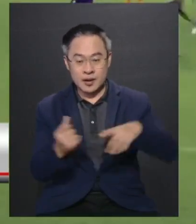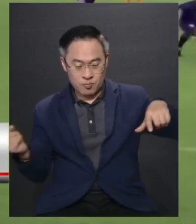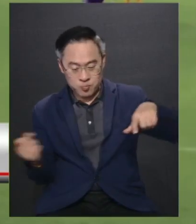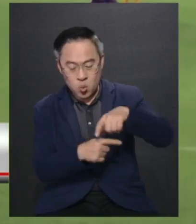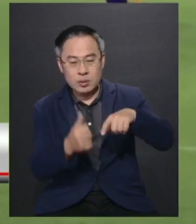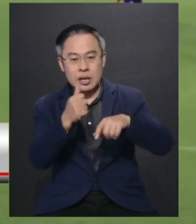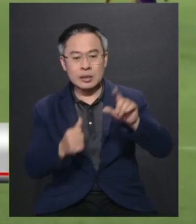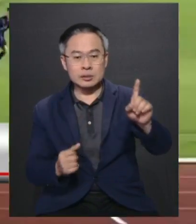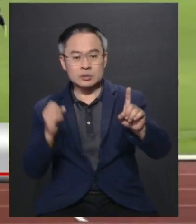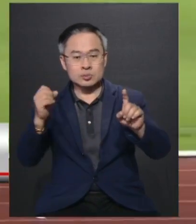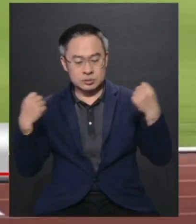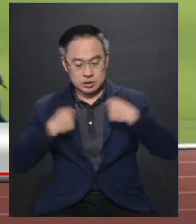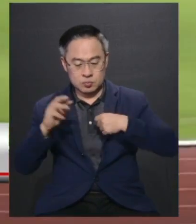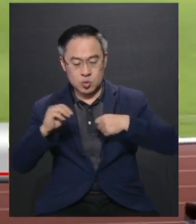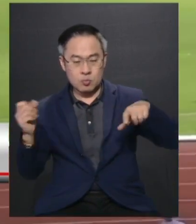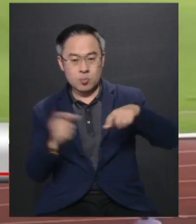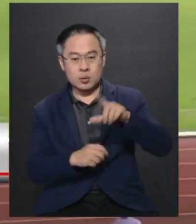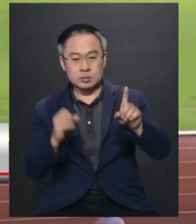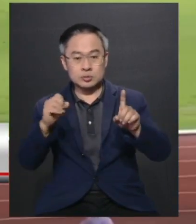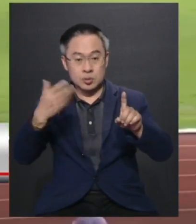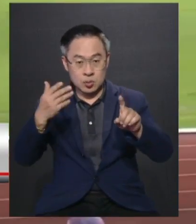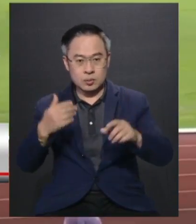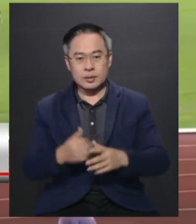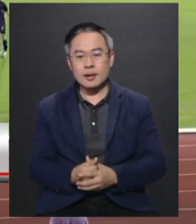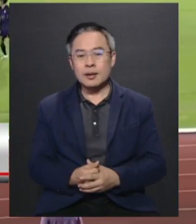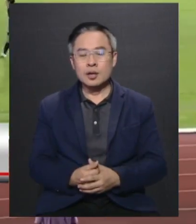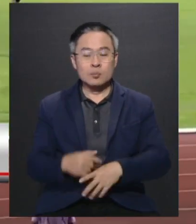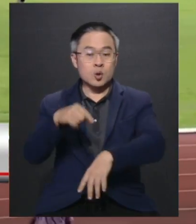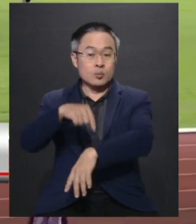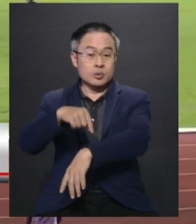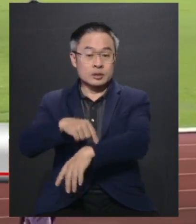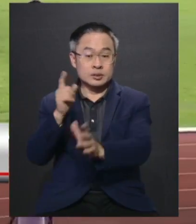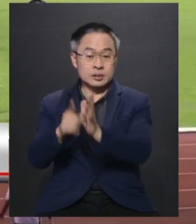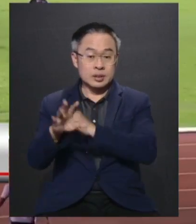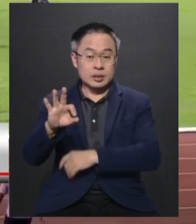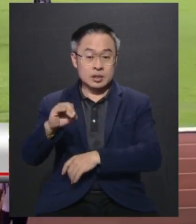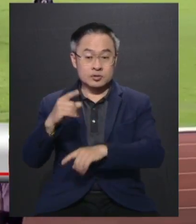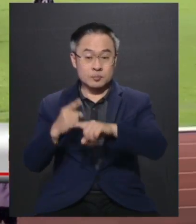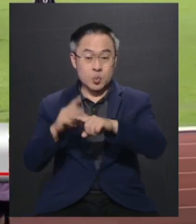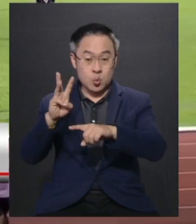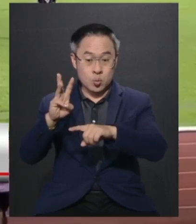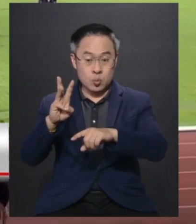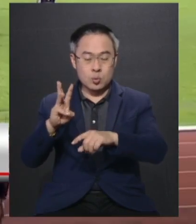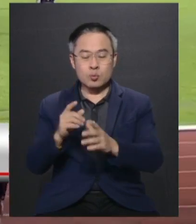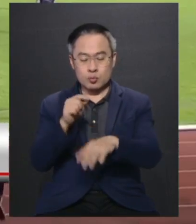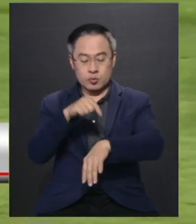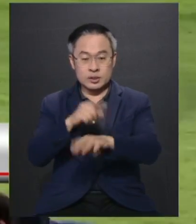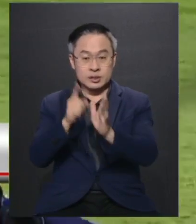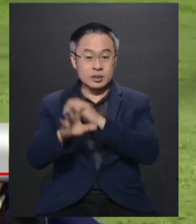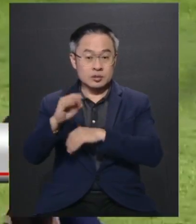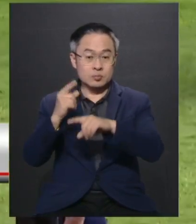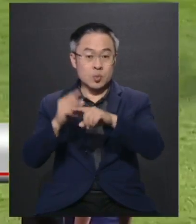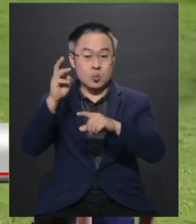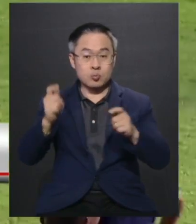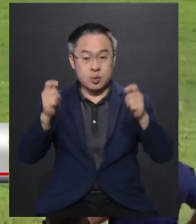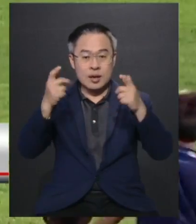แฉลบผู้ึกษาประตูก็ไปไม่ทันจริงๆค่ะในช่วงท้ายเกมค่ะนาทีที่ 90 +6นะคะ mhนครศีมาเหลือผู้เล่น 10คนคนที่